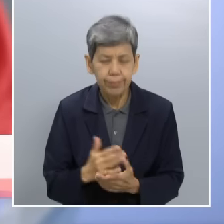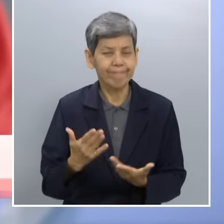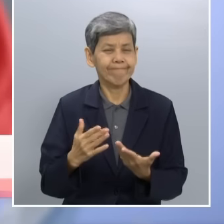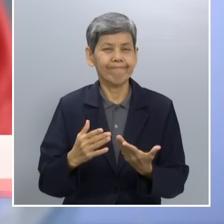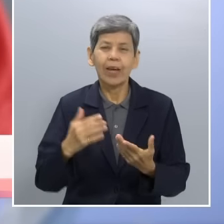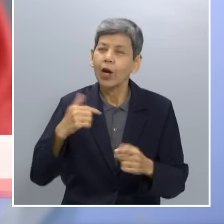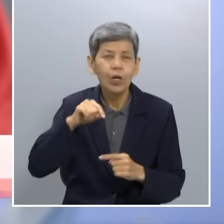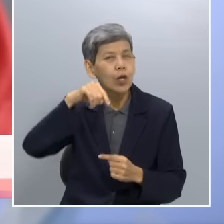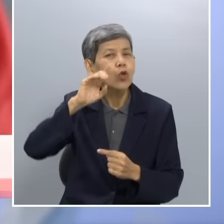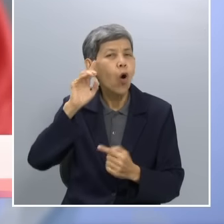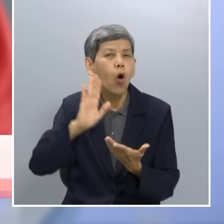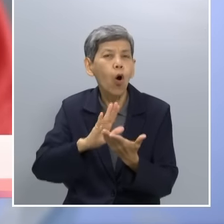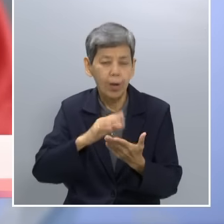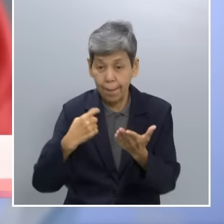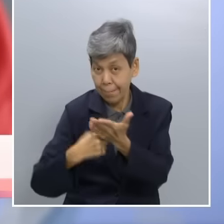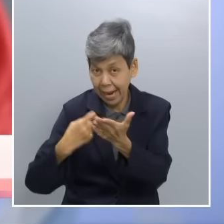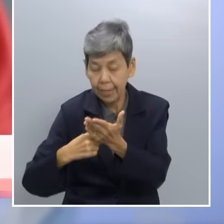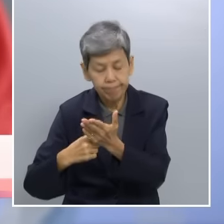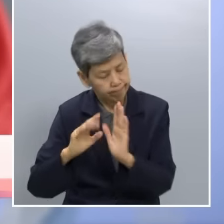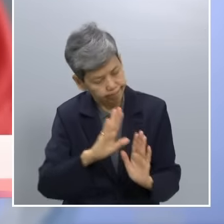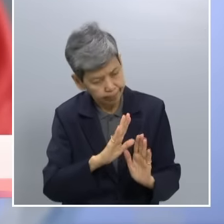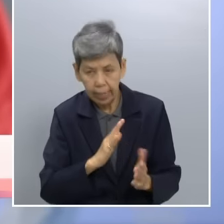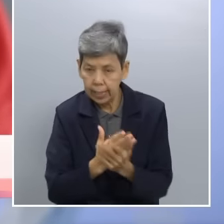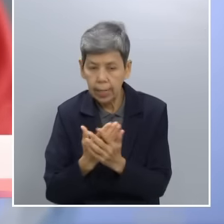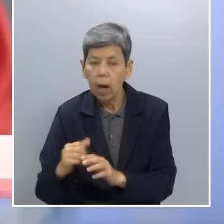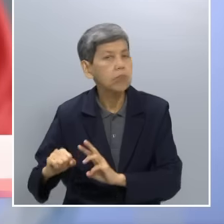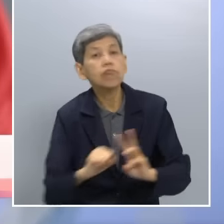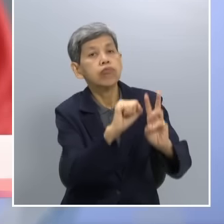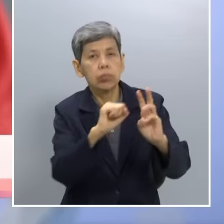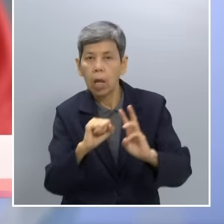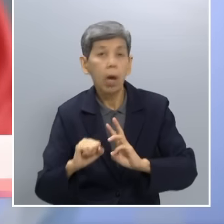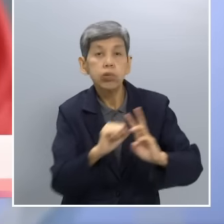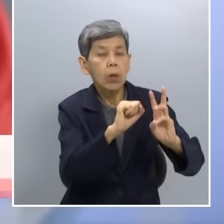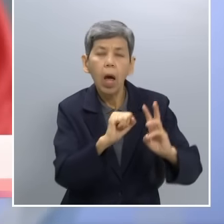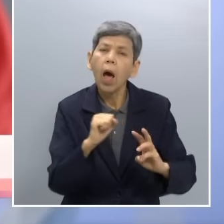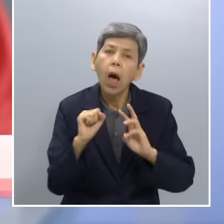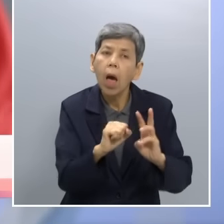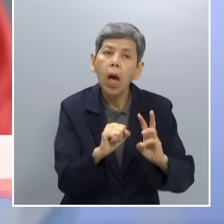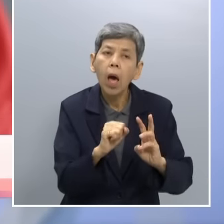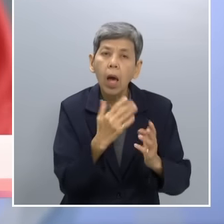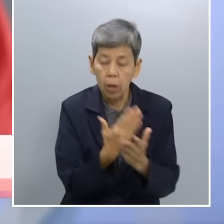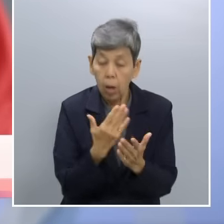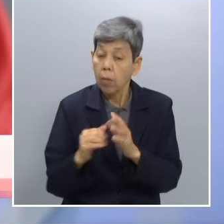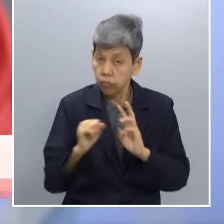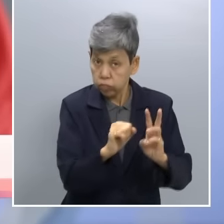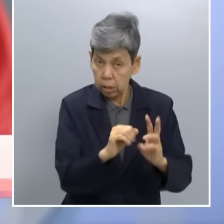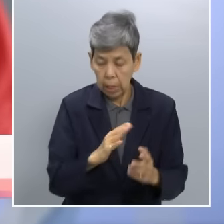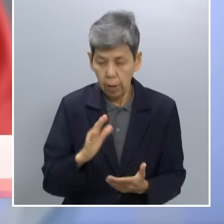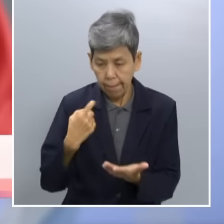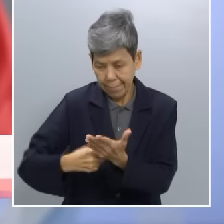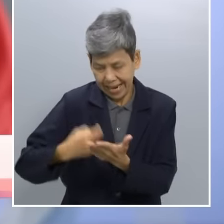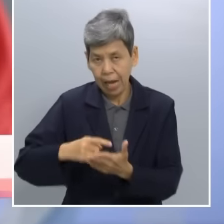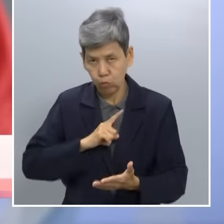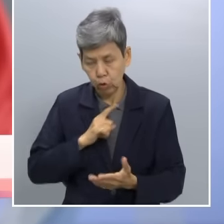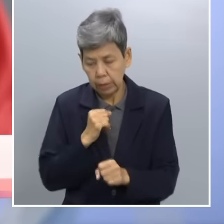ทางฝั่งของอ่าประกันภัยบอกเอางี้คืนทุนประกันไปเลย600,000กว่าบาทคืออะไรฮะคืนทุนก็คือหมายความว่าเดี๋ยวประกันเอง